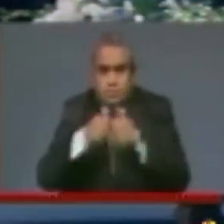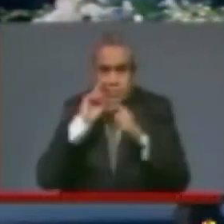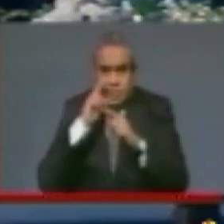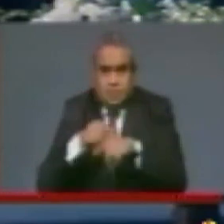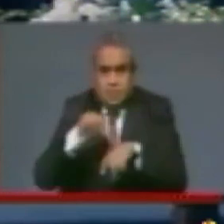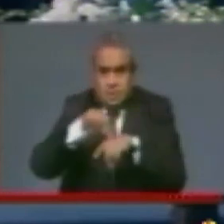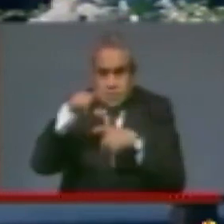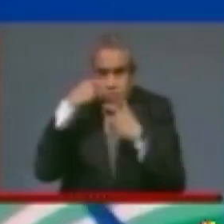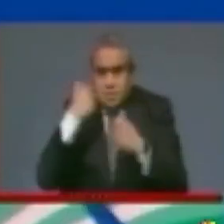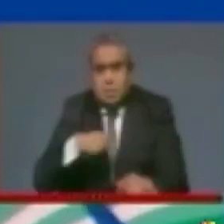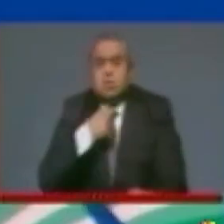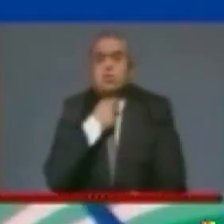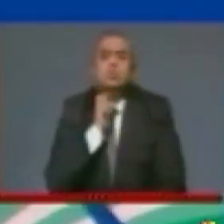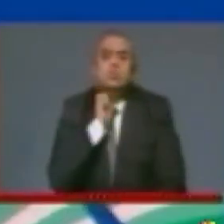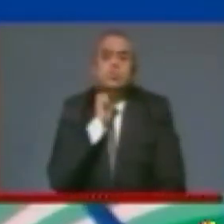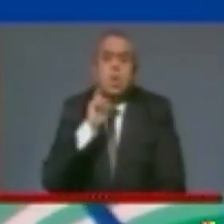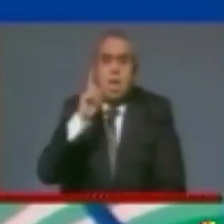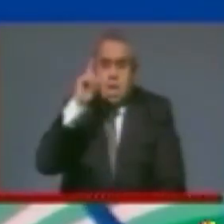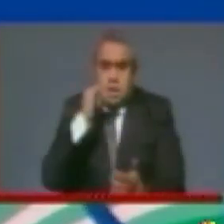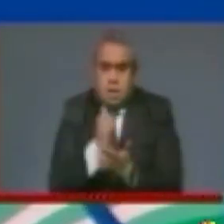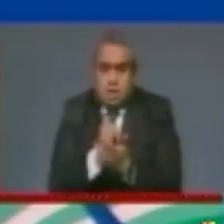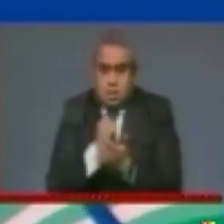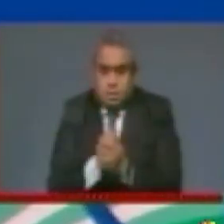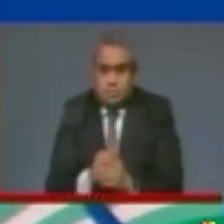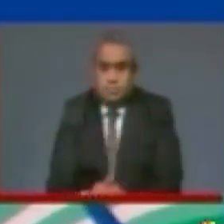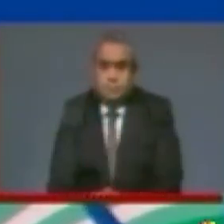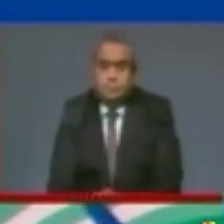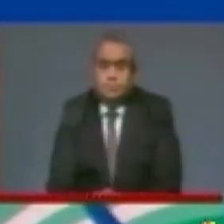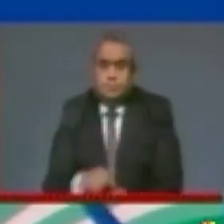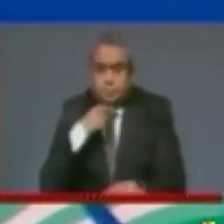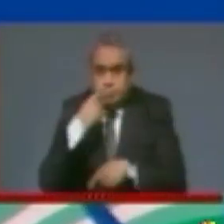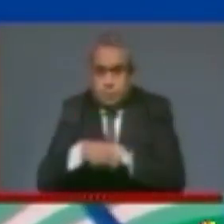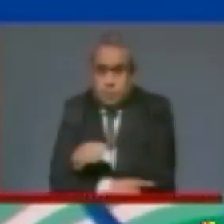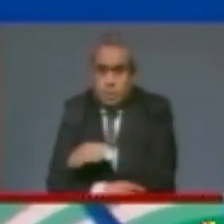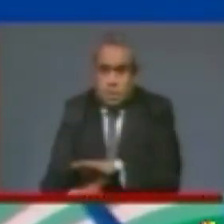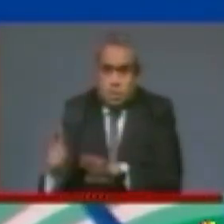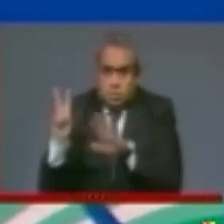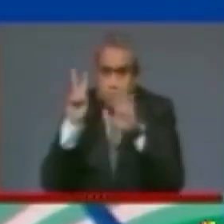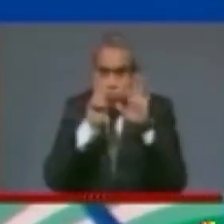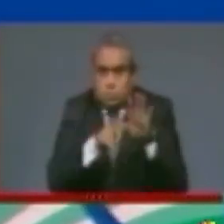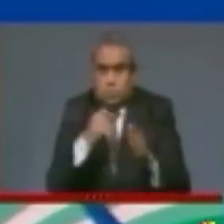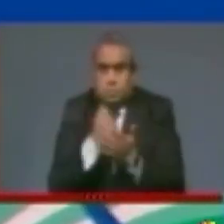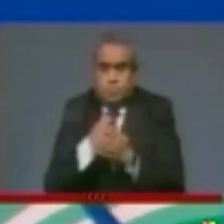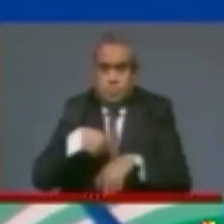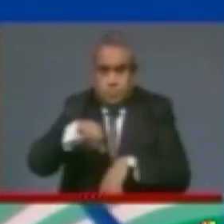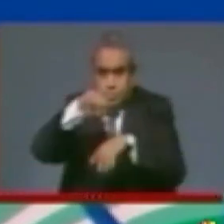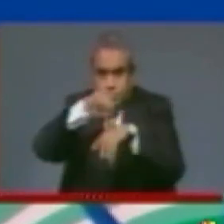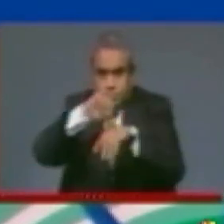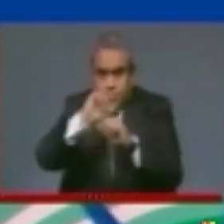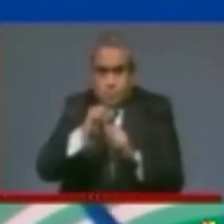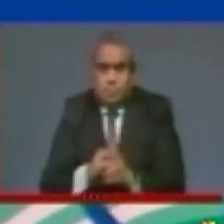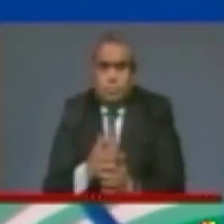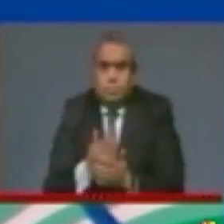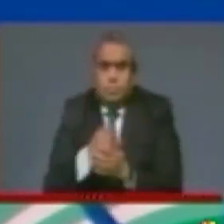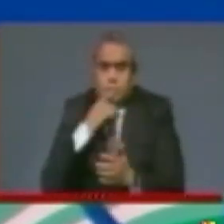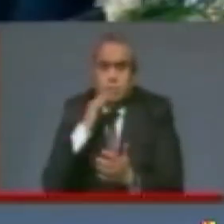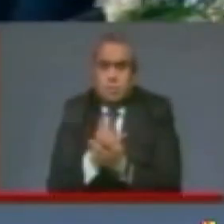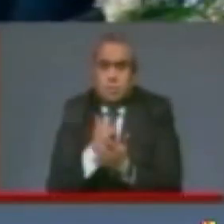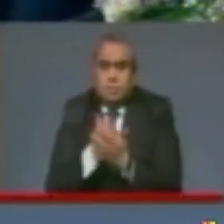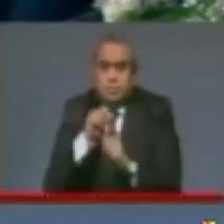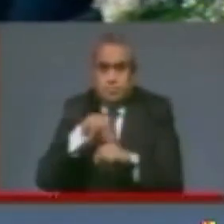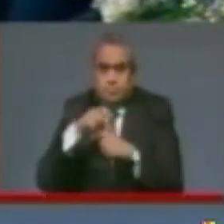محافظه سوهاج ولكن الحقيقه اول هذا الاسبوع كان سيادته مشرفنا واحنا في الاصطفاف